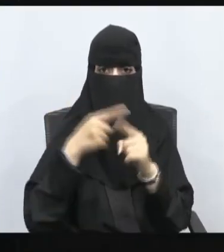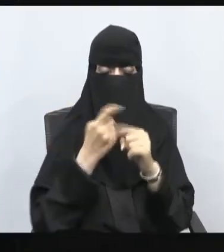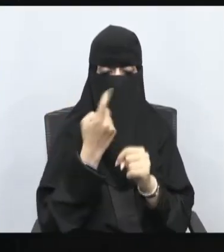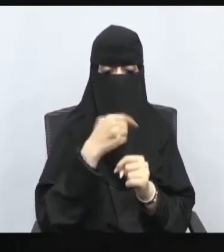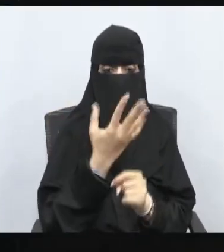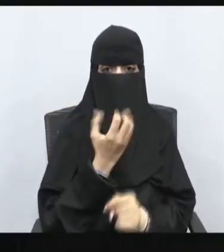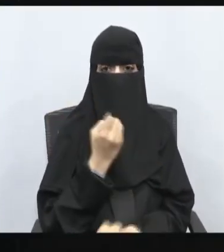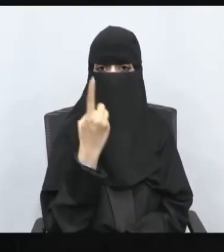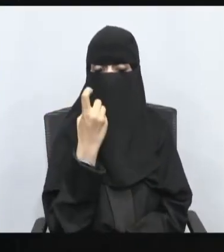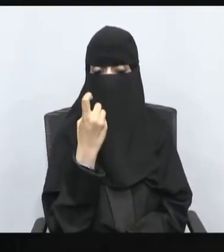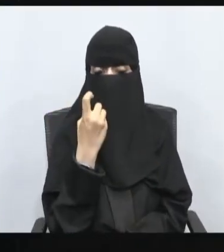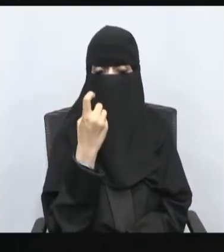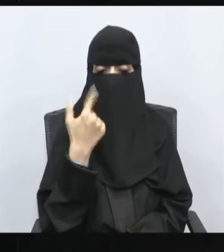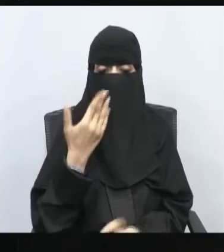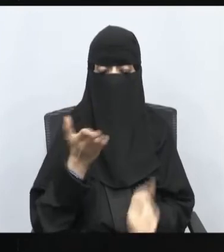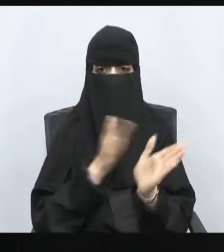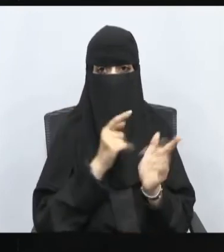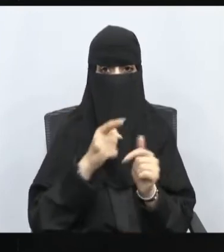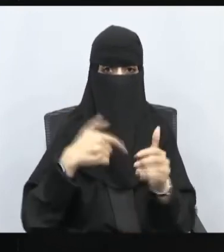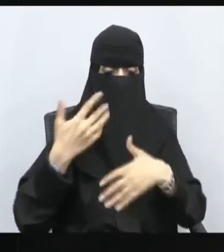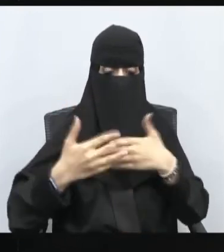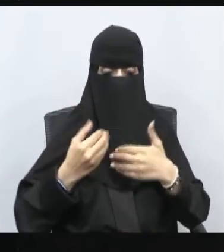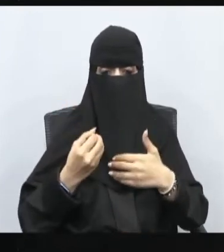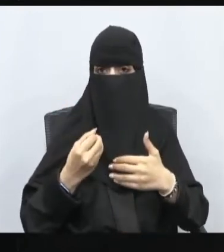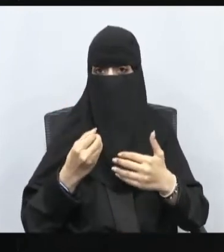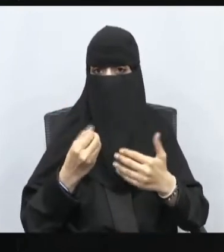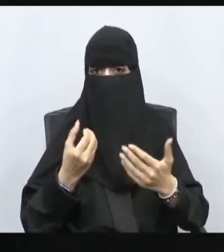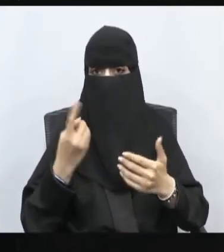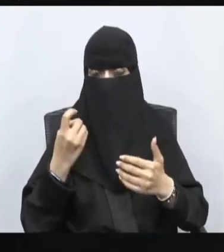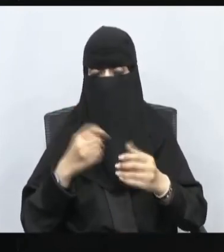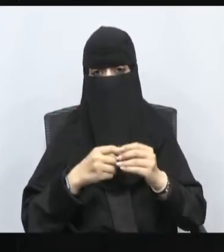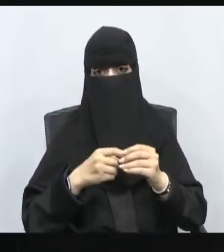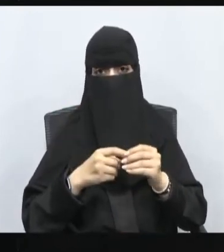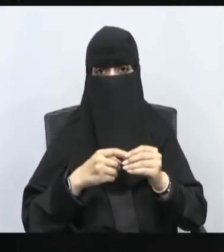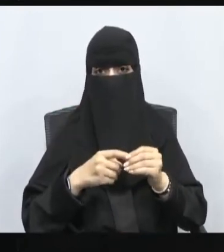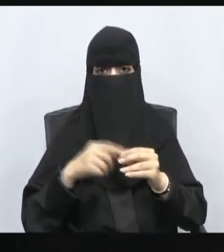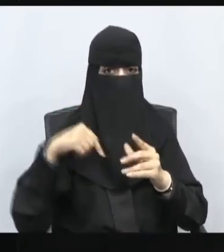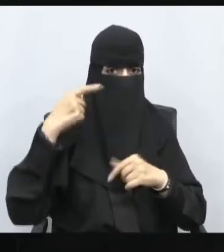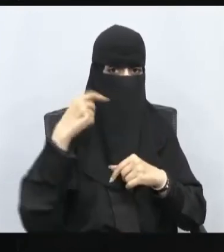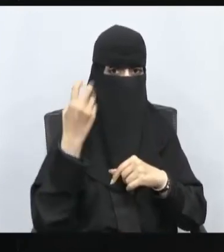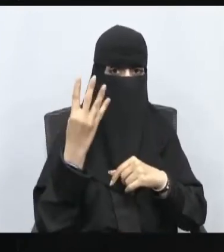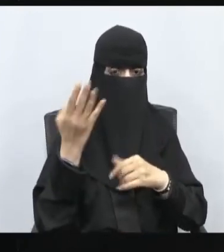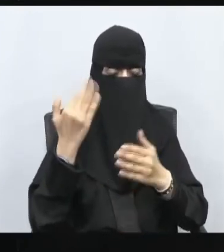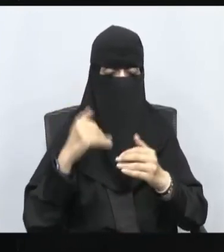ضرب 10 حيكون 100، الطاقة تضاعفت إلى 100 لكن علو الصوت